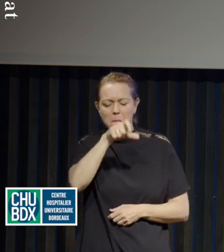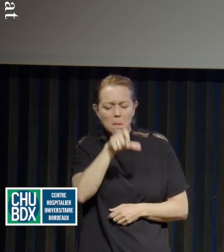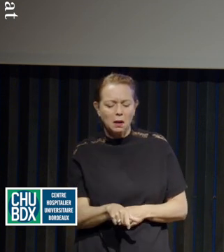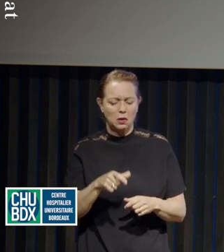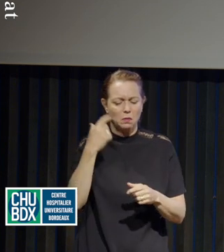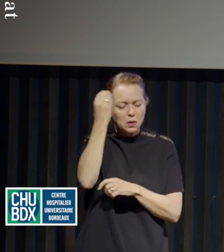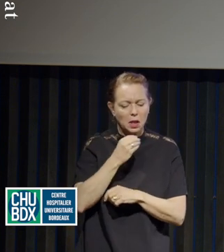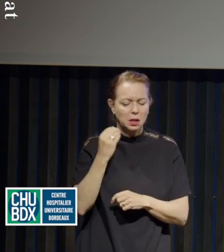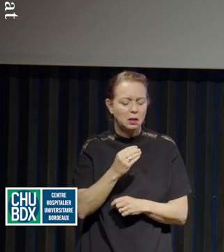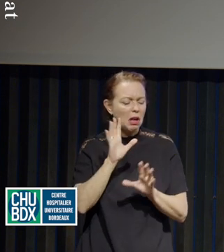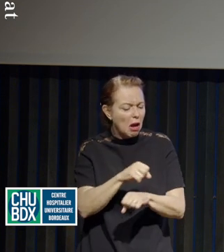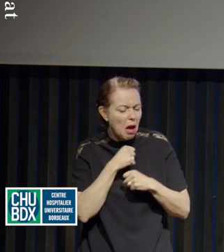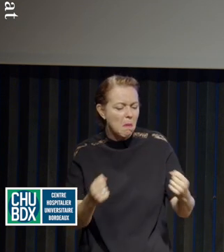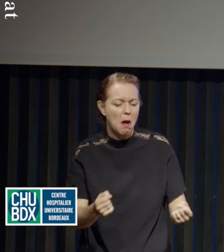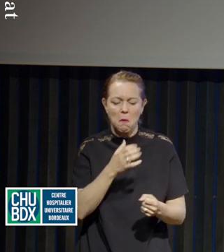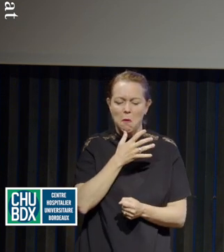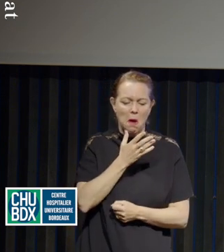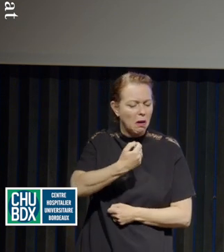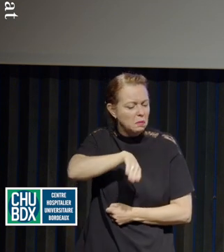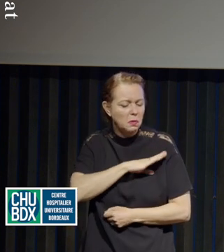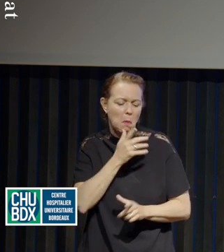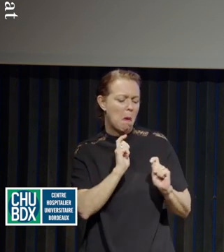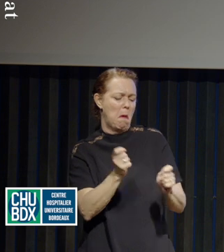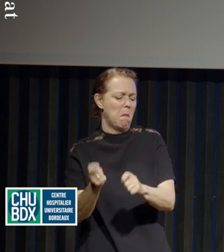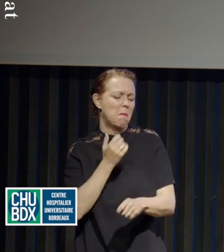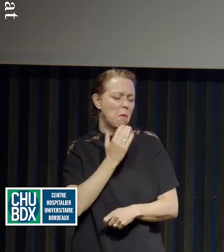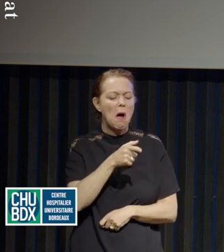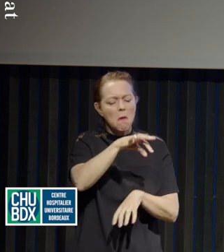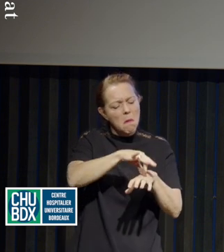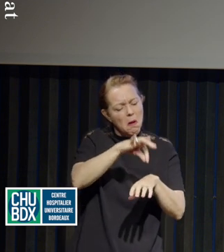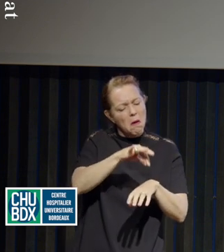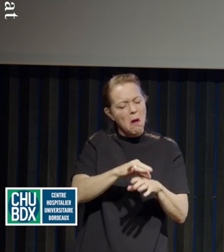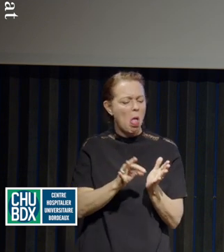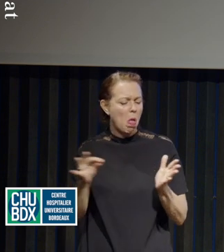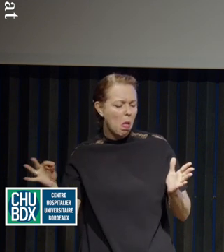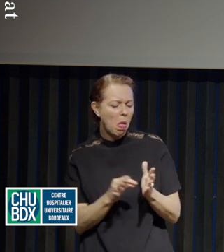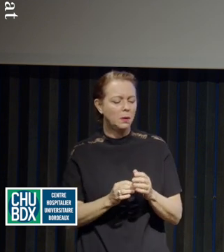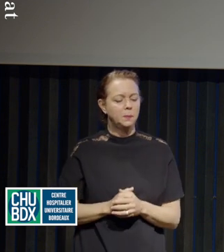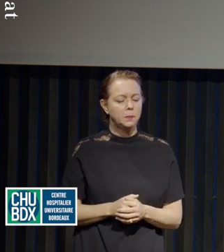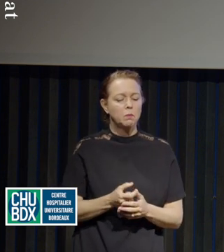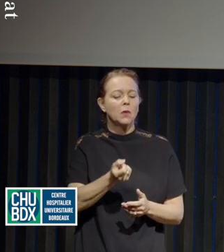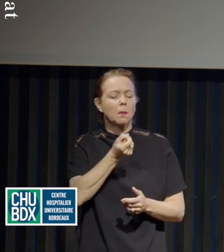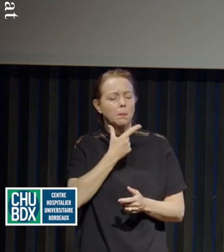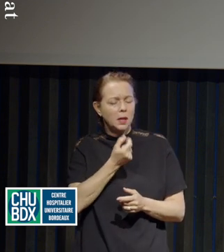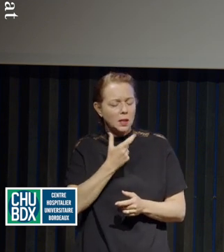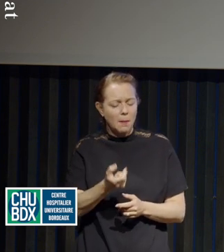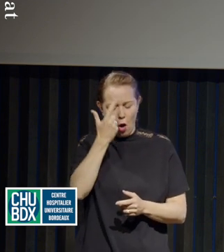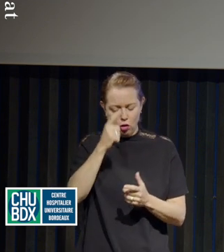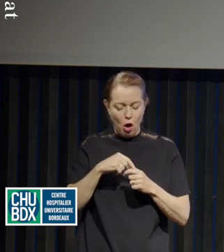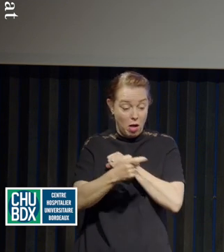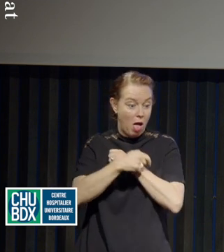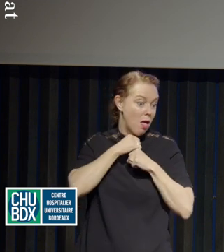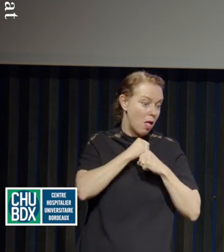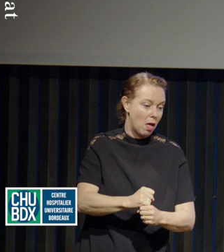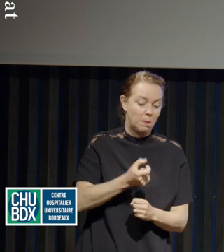irresponsable, incapable. Les psychiatres sont bizarres, ils sont paresseux. Les psychotropes créent une dépendance. Les psychotropes